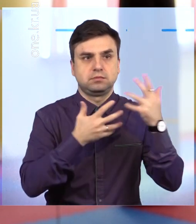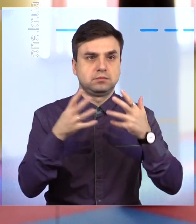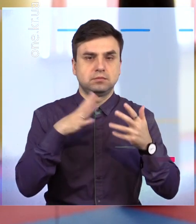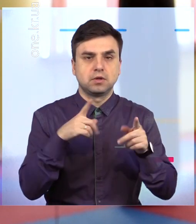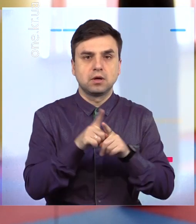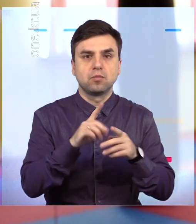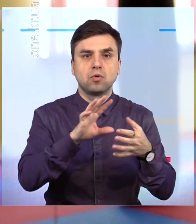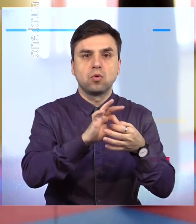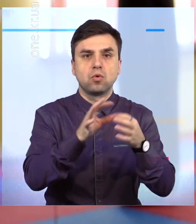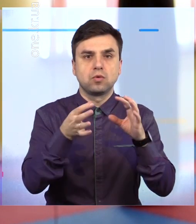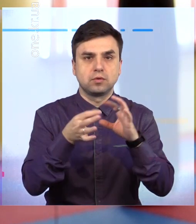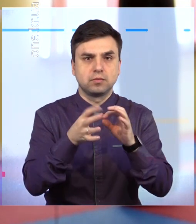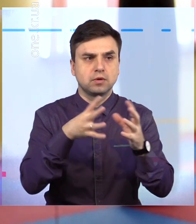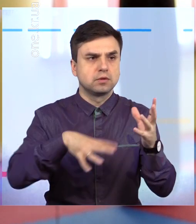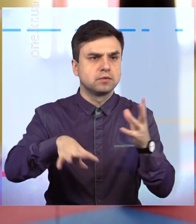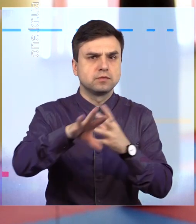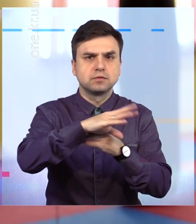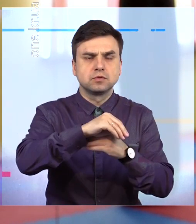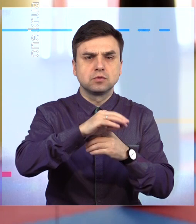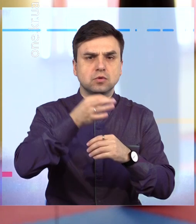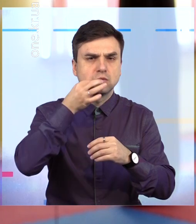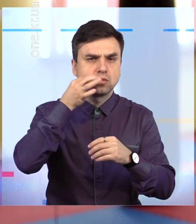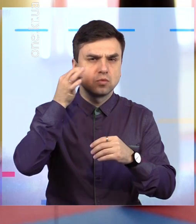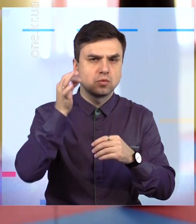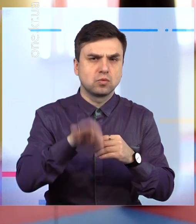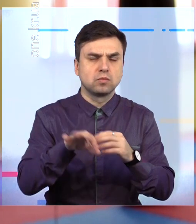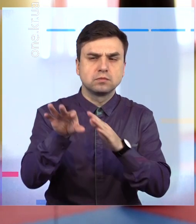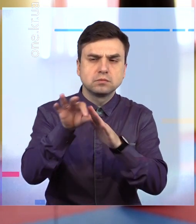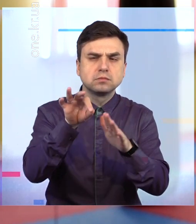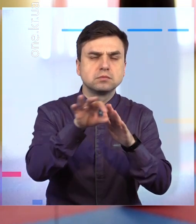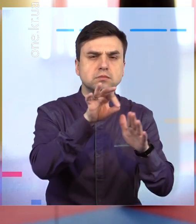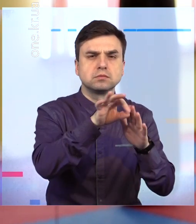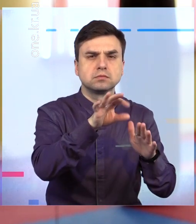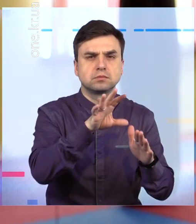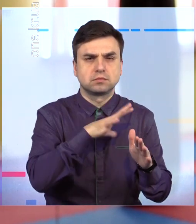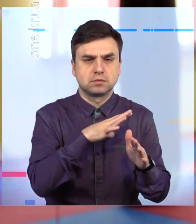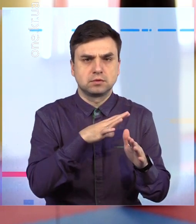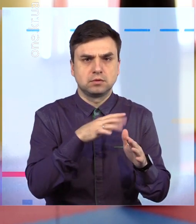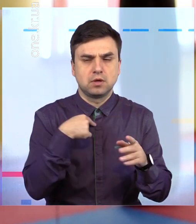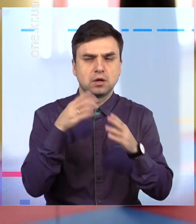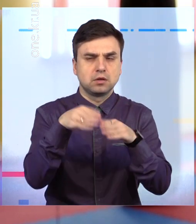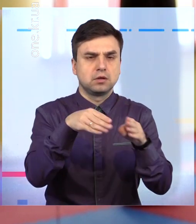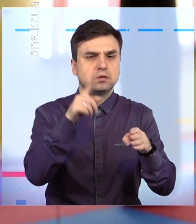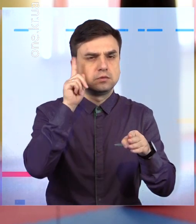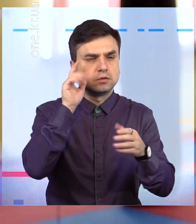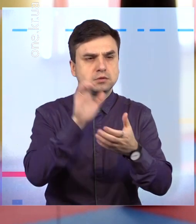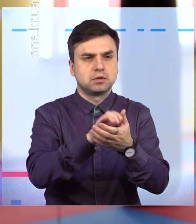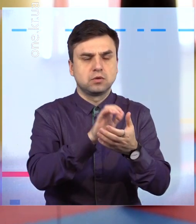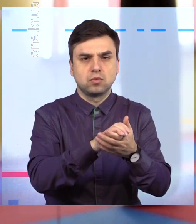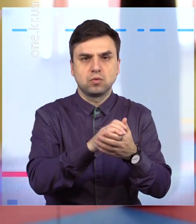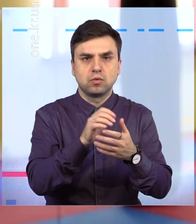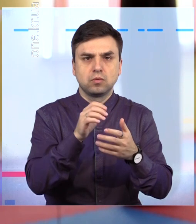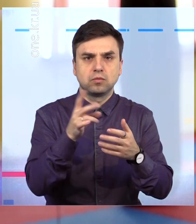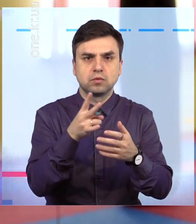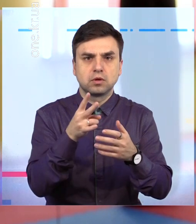вже відобрані. Ти знаєш кожного бойця, тебе вже виводять на определеного бойця, і ти знаєш сітку, яку должен пройти, щоб виграти